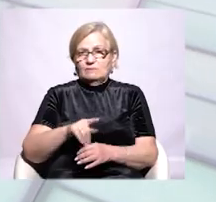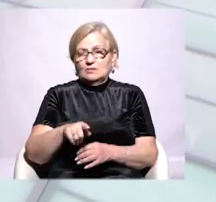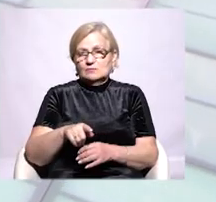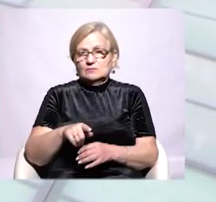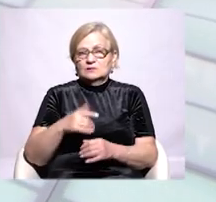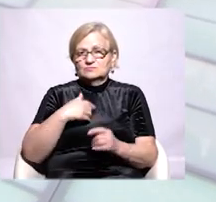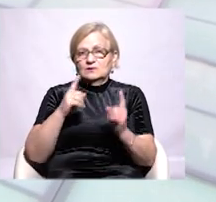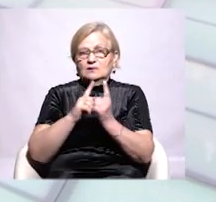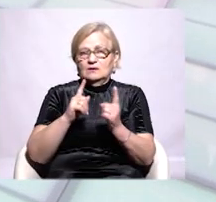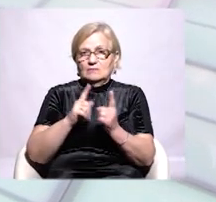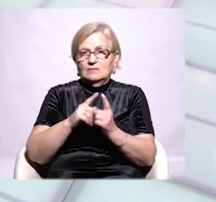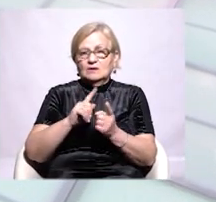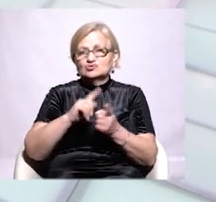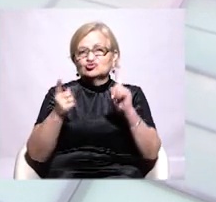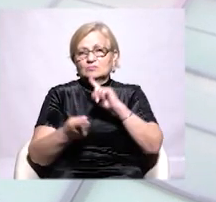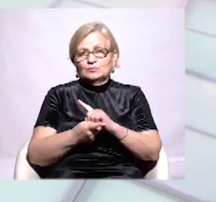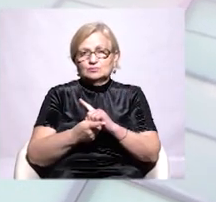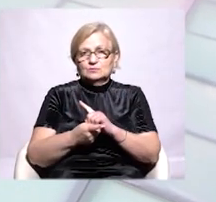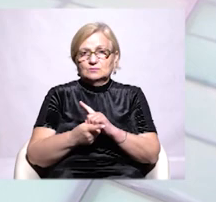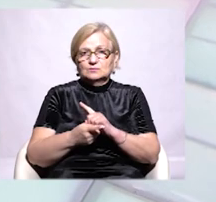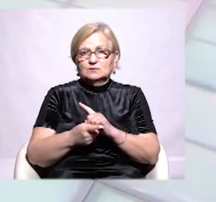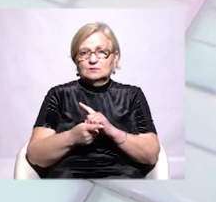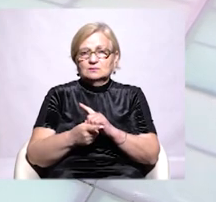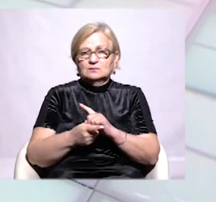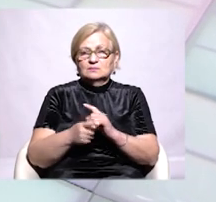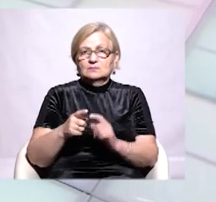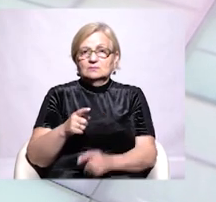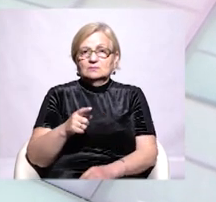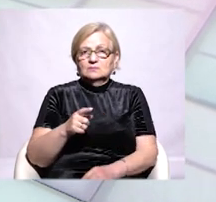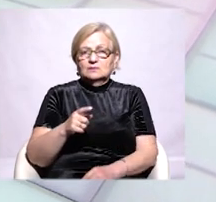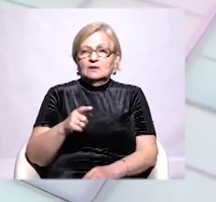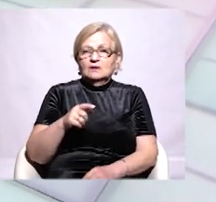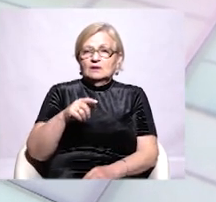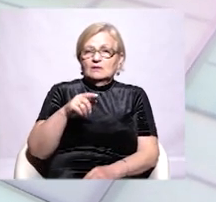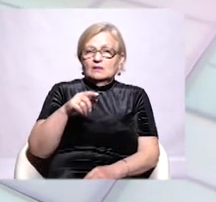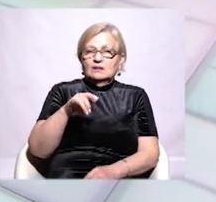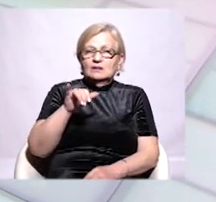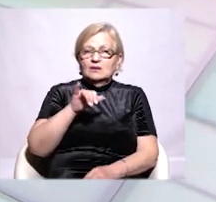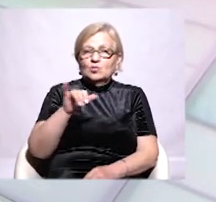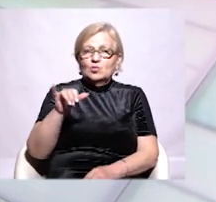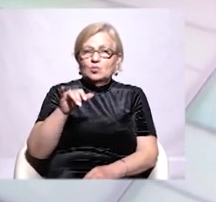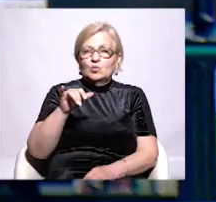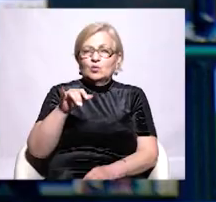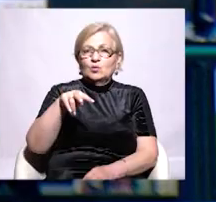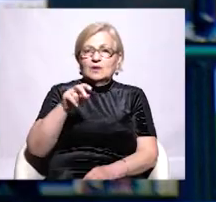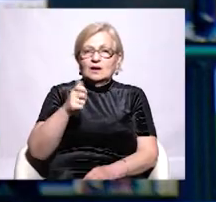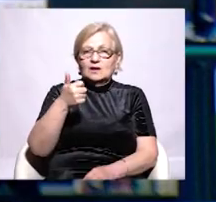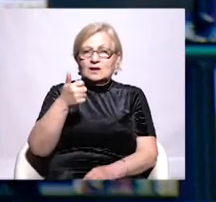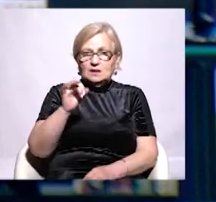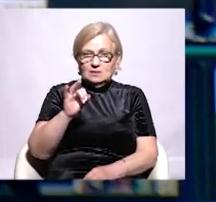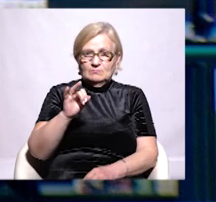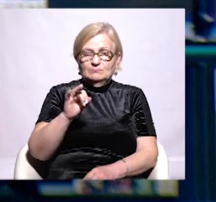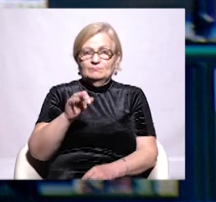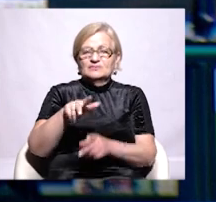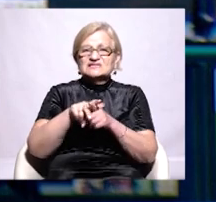Ასევე გვხვდება ასეთი შებრუნებული წყობა ულაყთა ლაგამწაყრელთა. Ულაყიც თვითონ მოძველებული ფორმაა